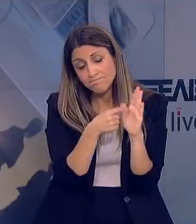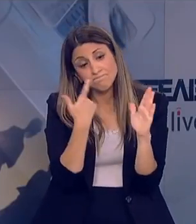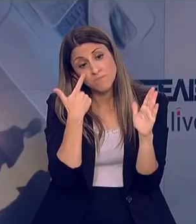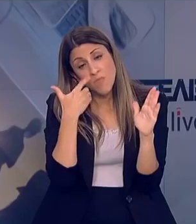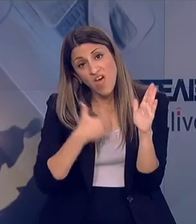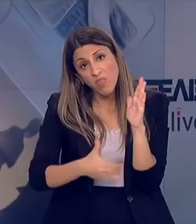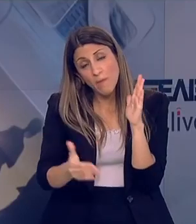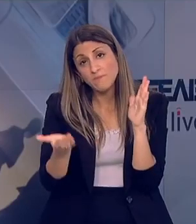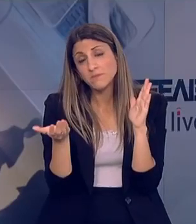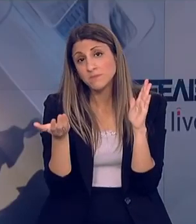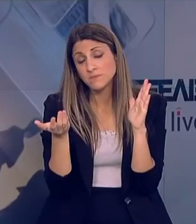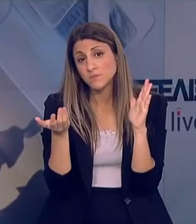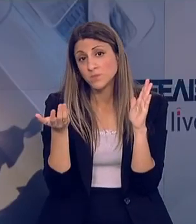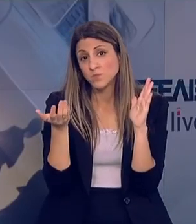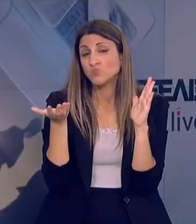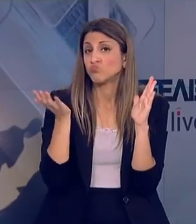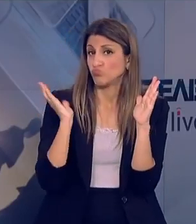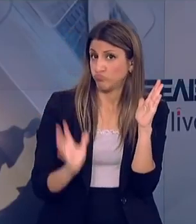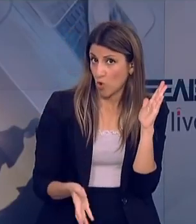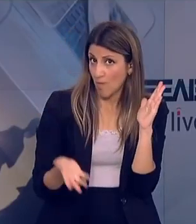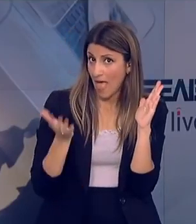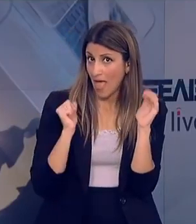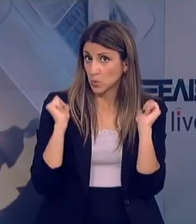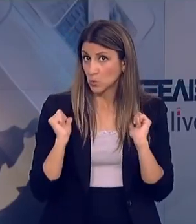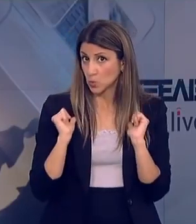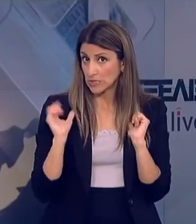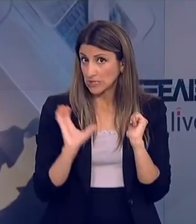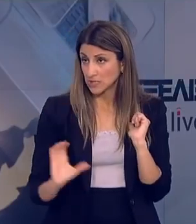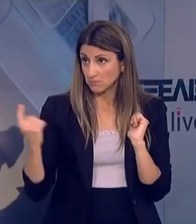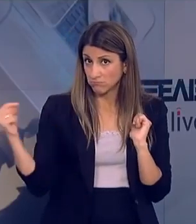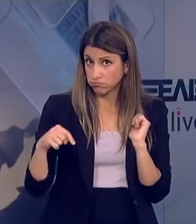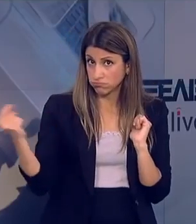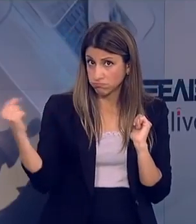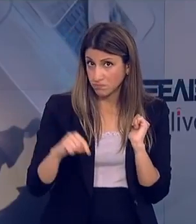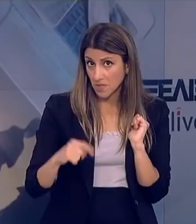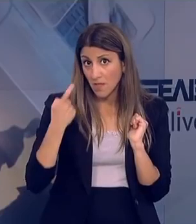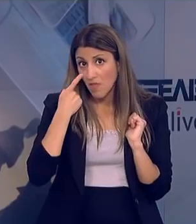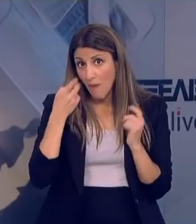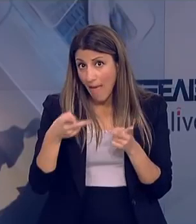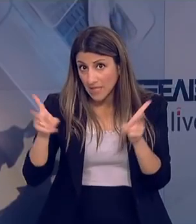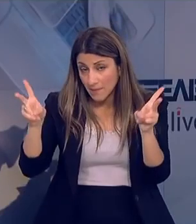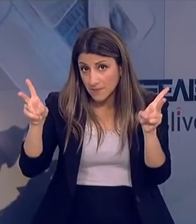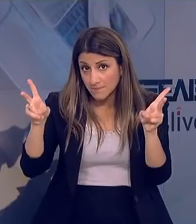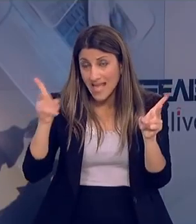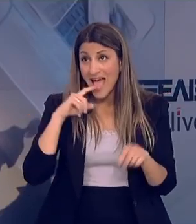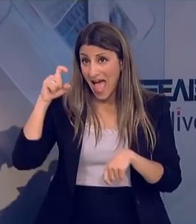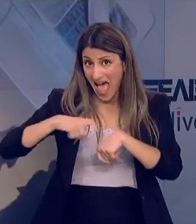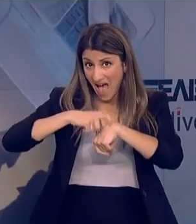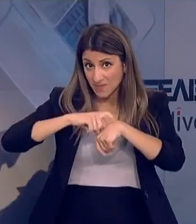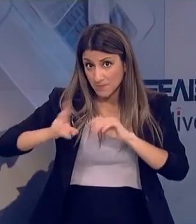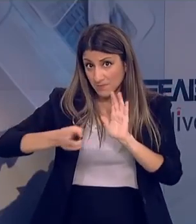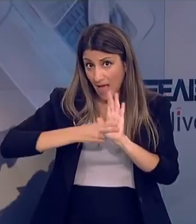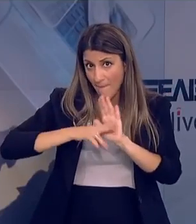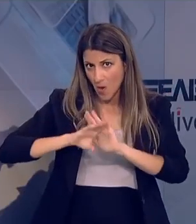κατάσταση στην οποία θα μιλάμε για να επιτρέπεται ο τουρισμός, γιατί απαγορεύεται στις περισσότερες χώρες ακόμα αυτή η